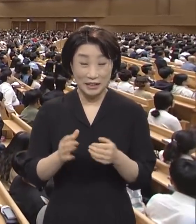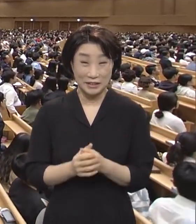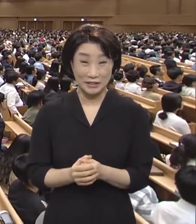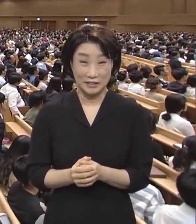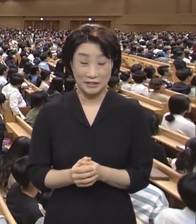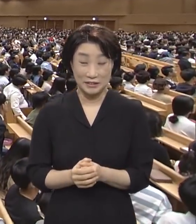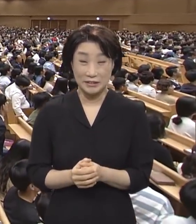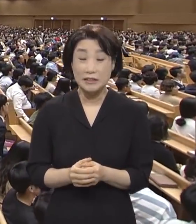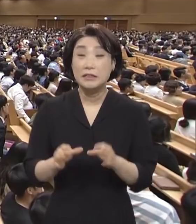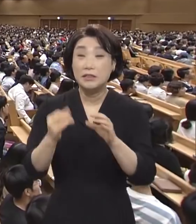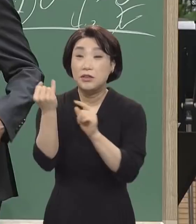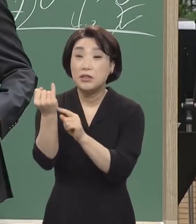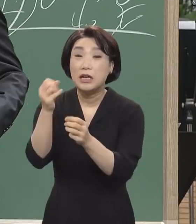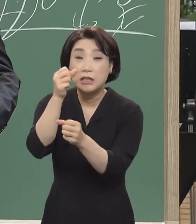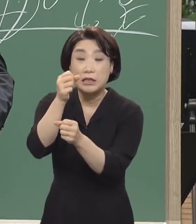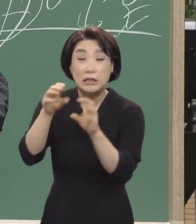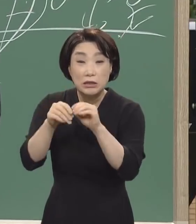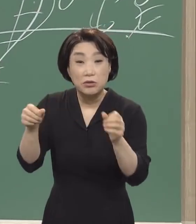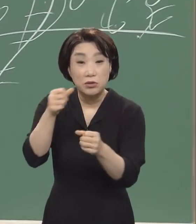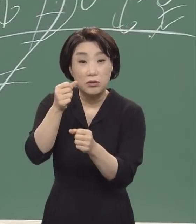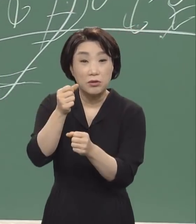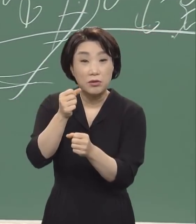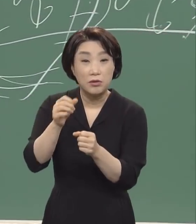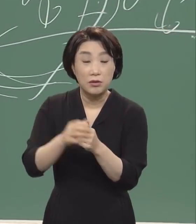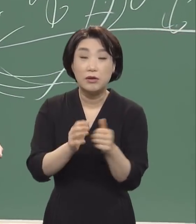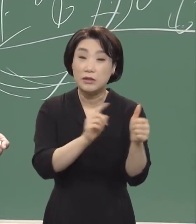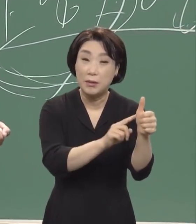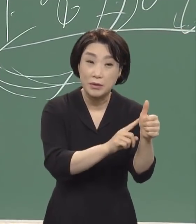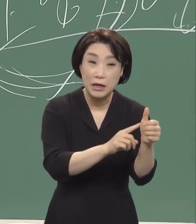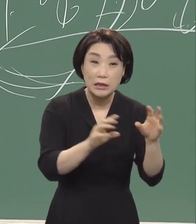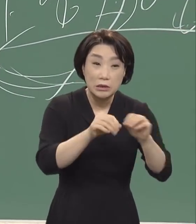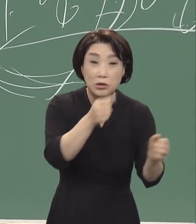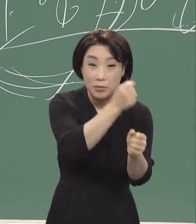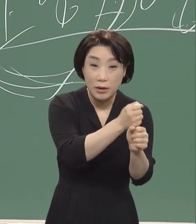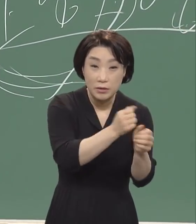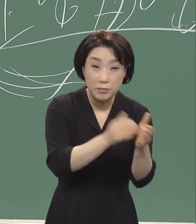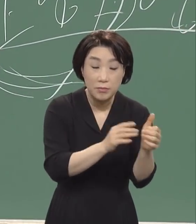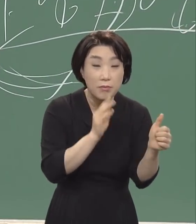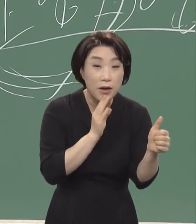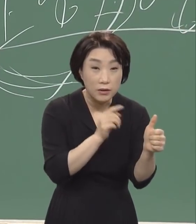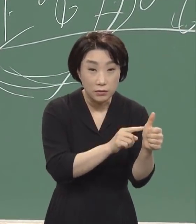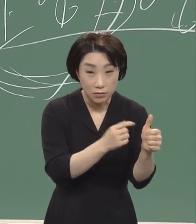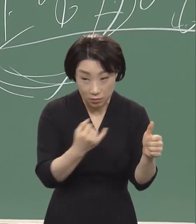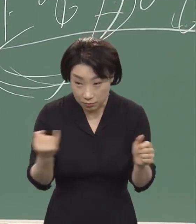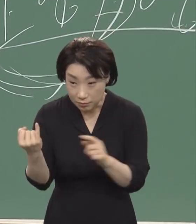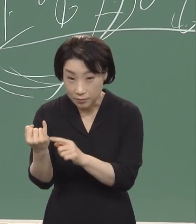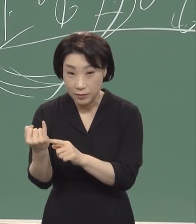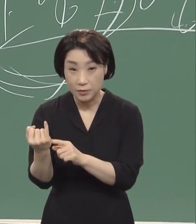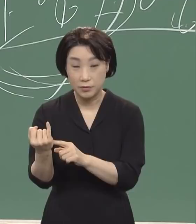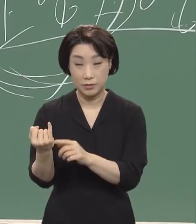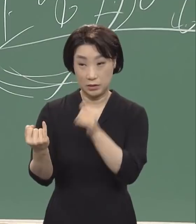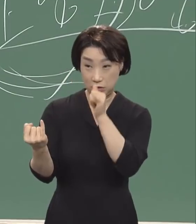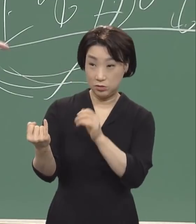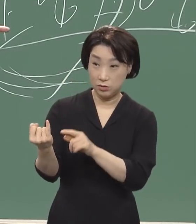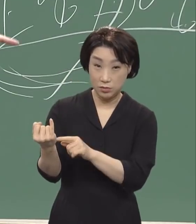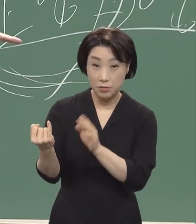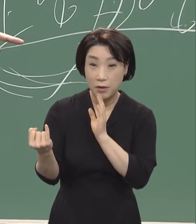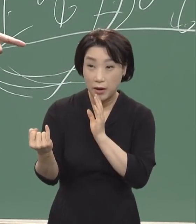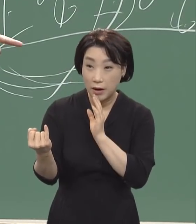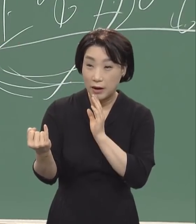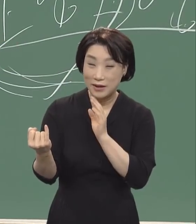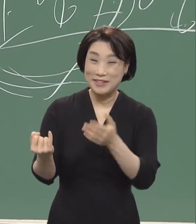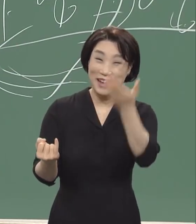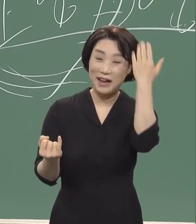수구를 만들었다. 그러니까 사람들이 자기 부인이 저기 있으면 옛날에 그 어른들은 저기 우리